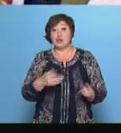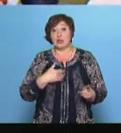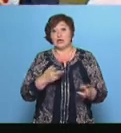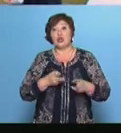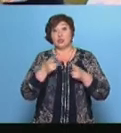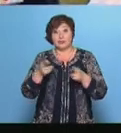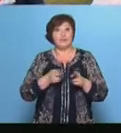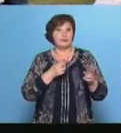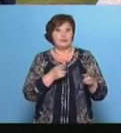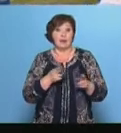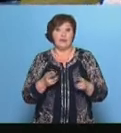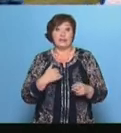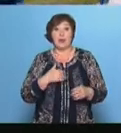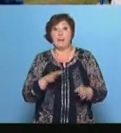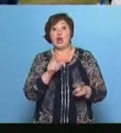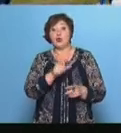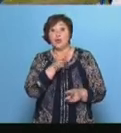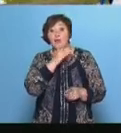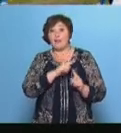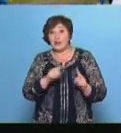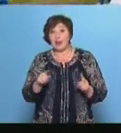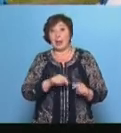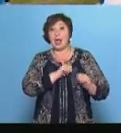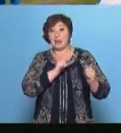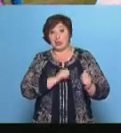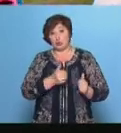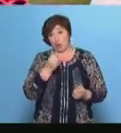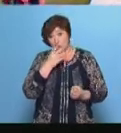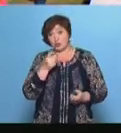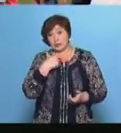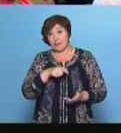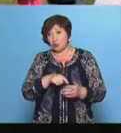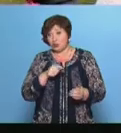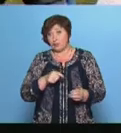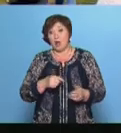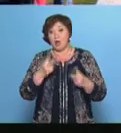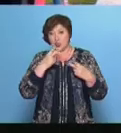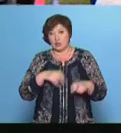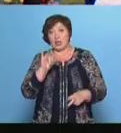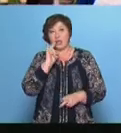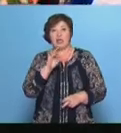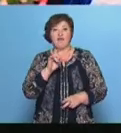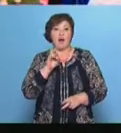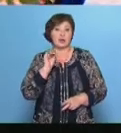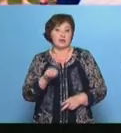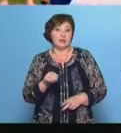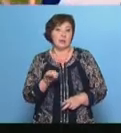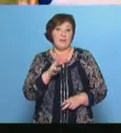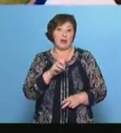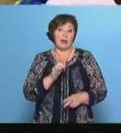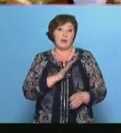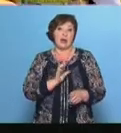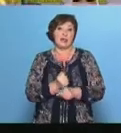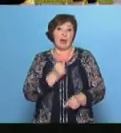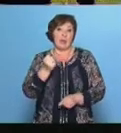16 форумов мы людей во время ЭКГ, которые хорошо себя чувствовали, диагностировали инфаркт миокарда, и они были направлены в